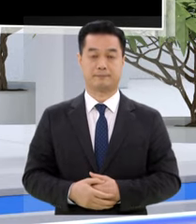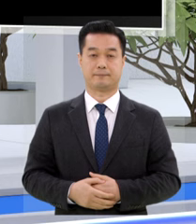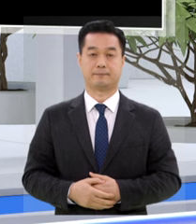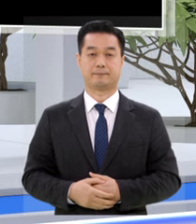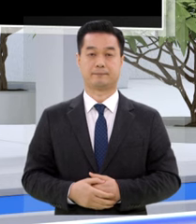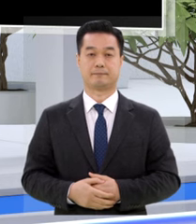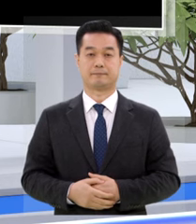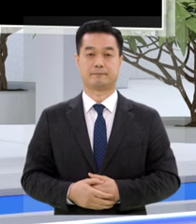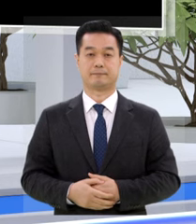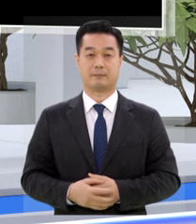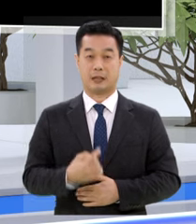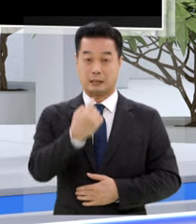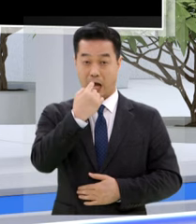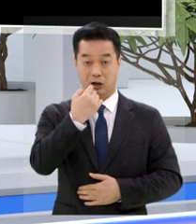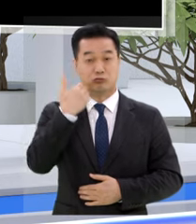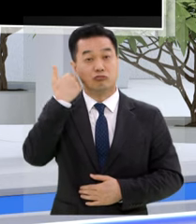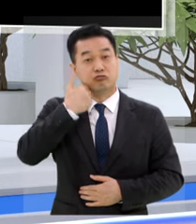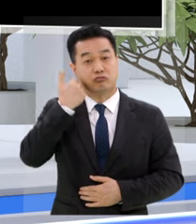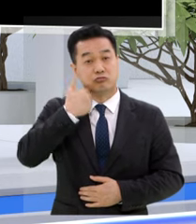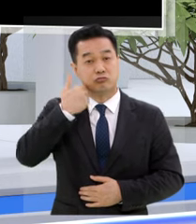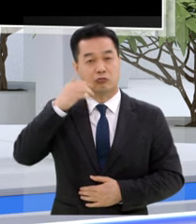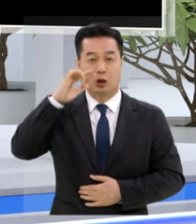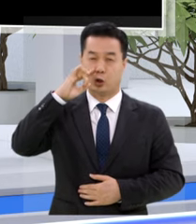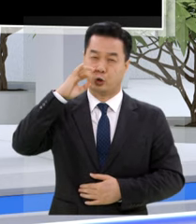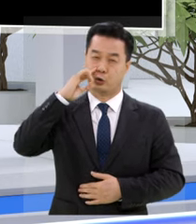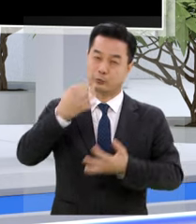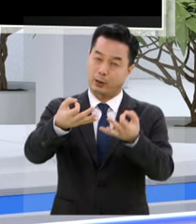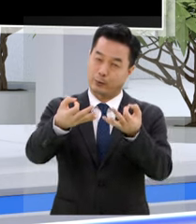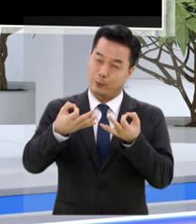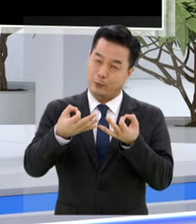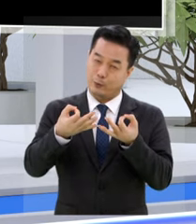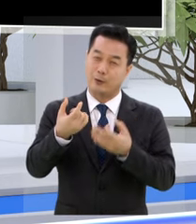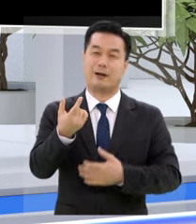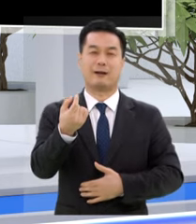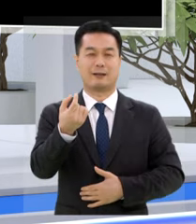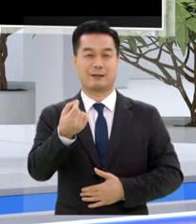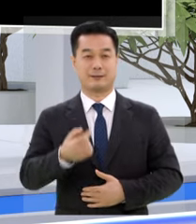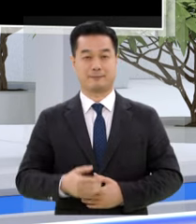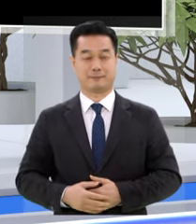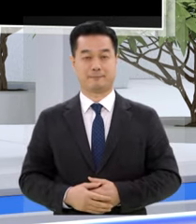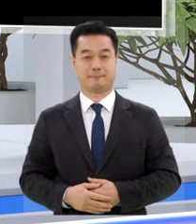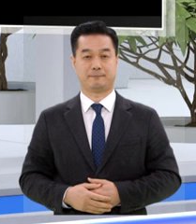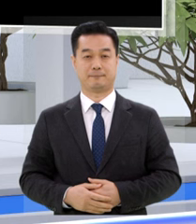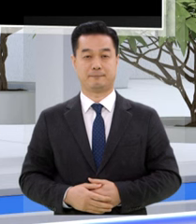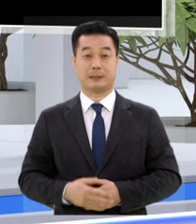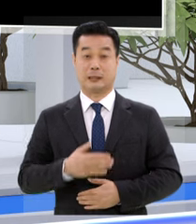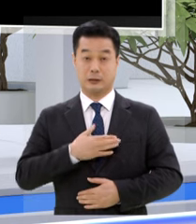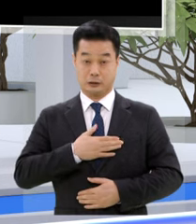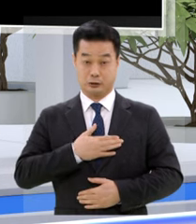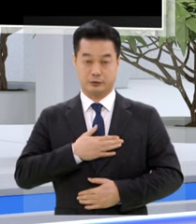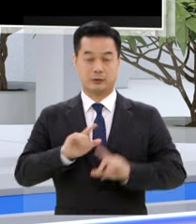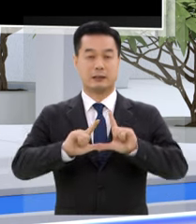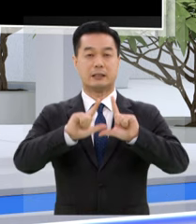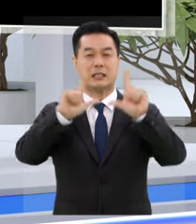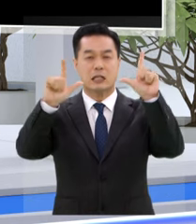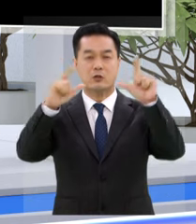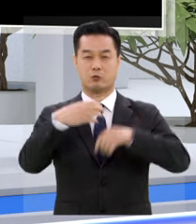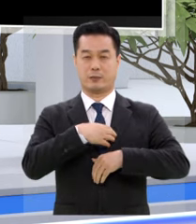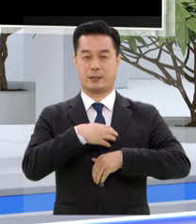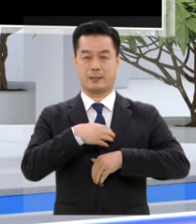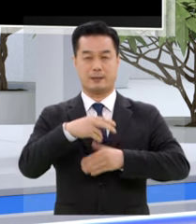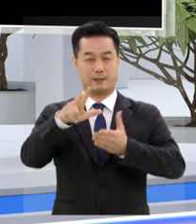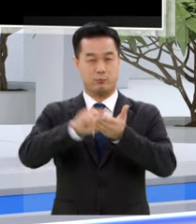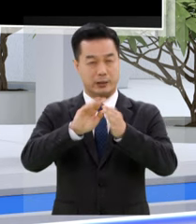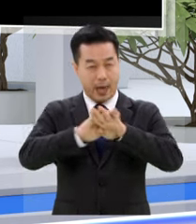건가요 제가 누군지 궁금해하시는 분들이 있으실 겁니다 저는 기후위기 문제 해결을 위해